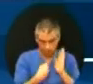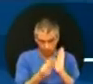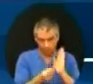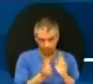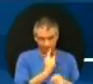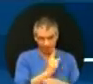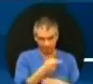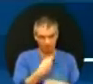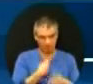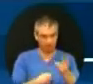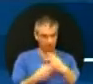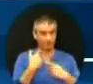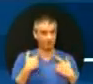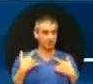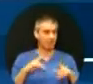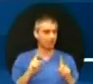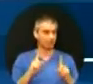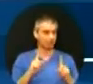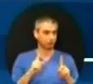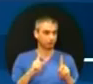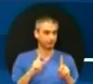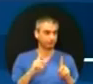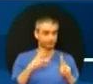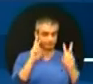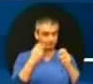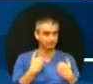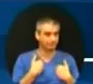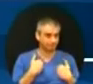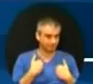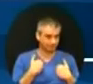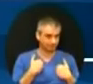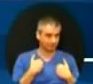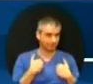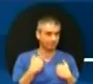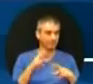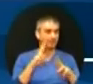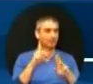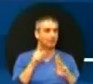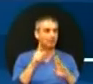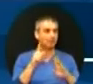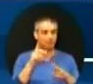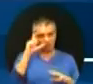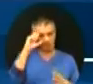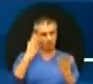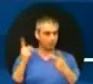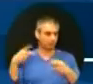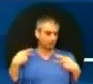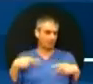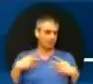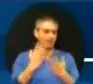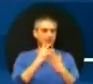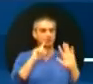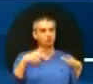מיד חוזר בי ואני אכחיש, אם תצטטו אותי, זה אבו מאזן, שמפחד 7 שנים